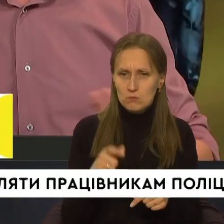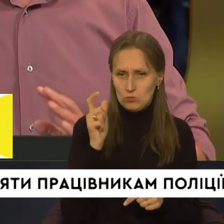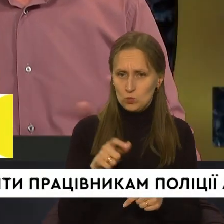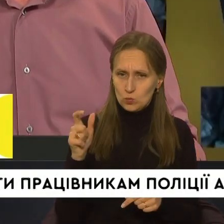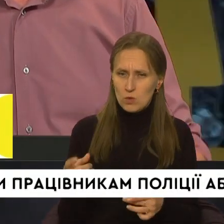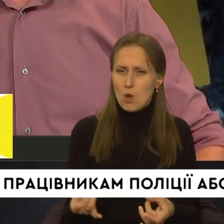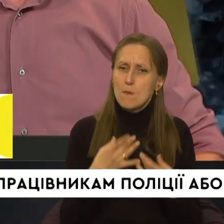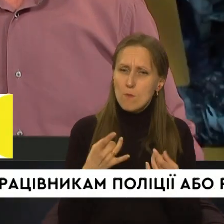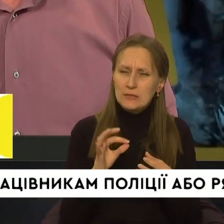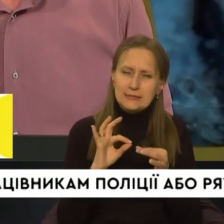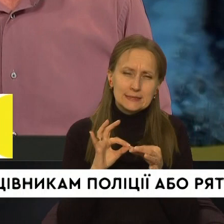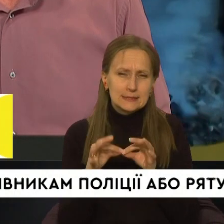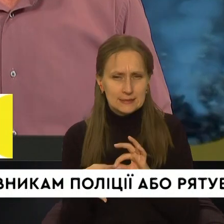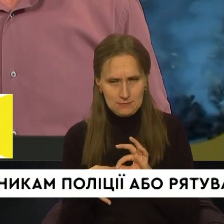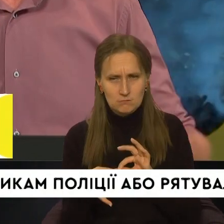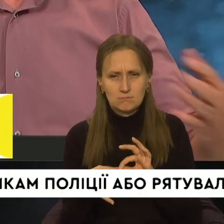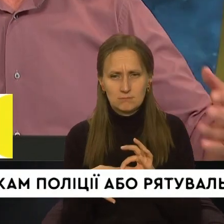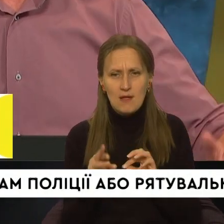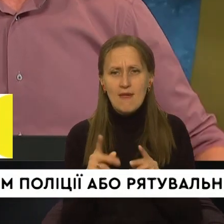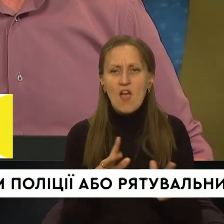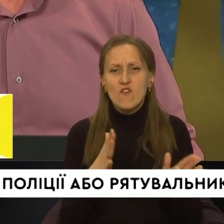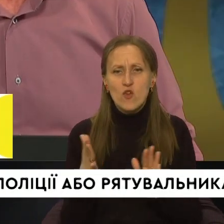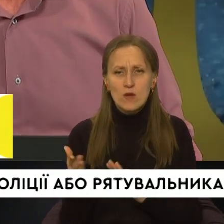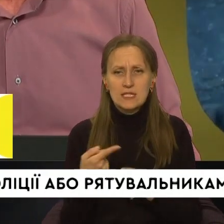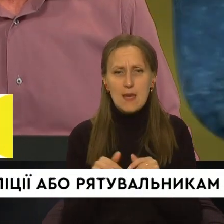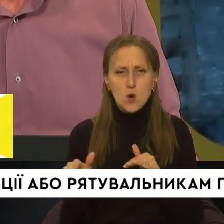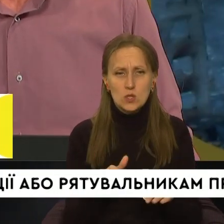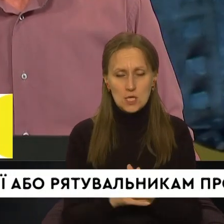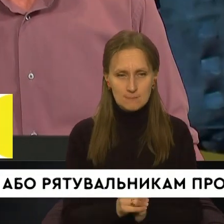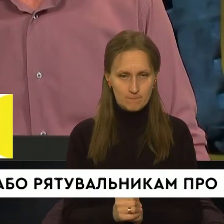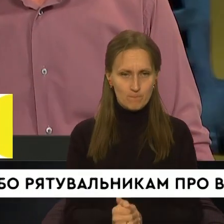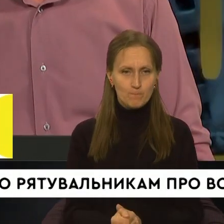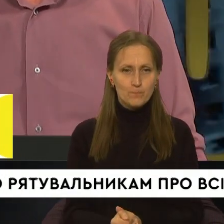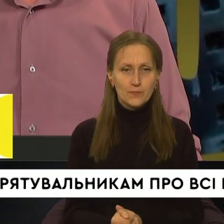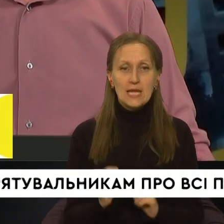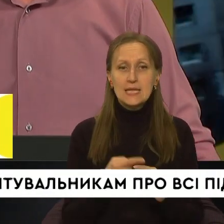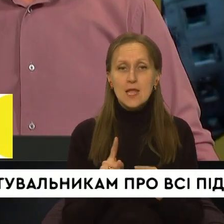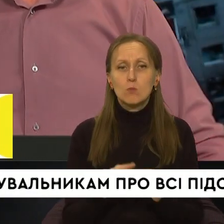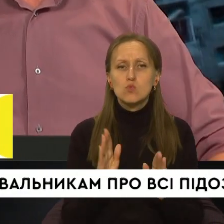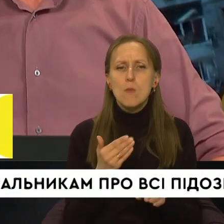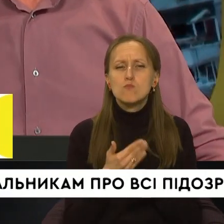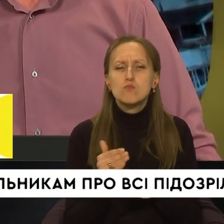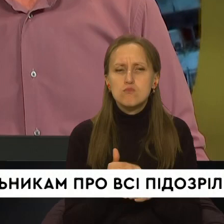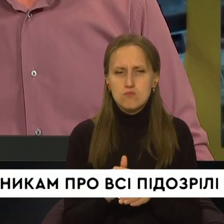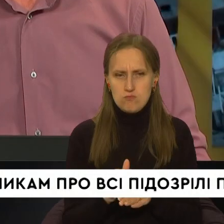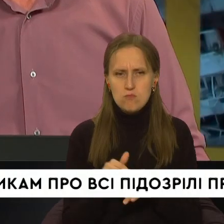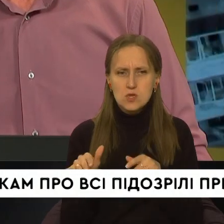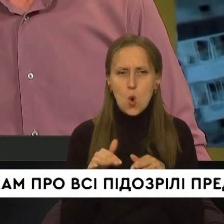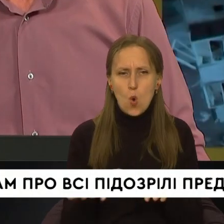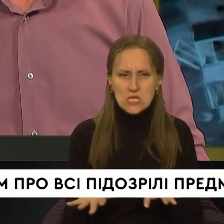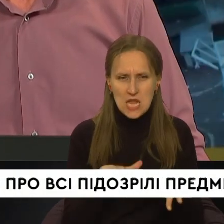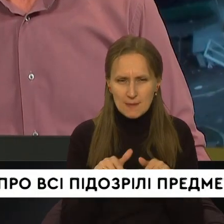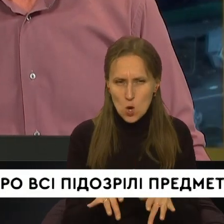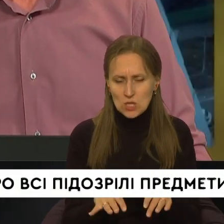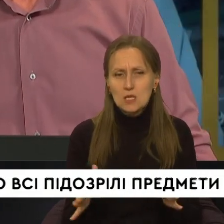громадянам? Поясніть детальніше, як відбувається цей процес. Це буде поступовий процес, як тільки територія